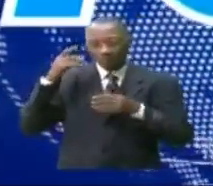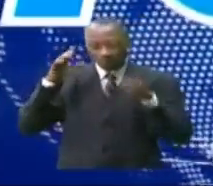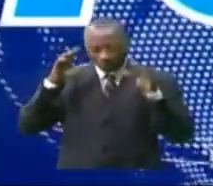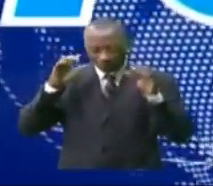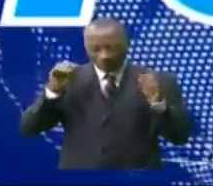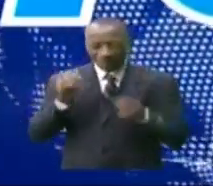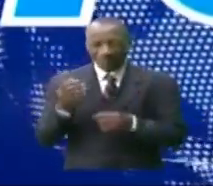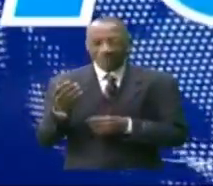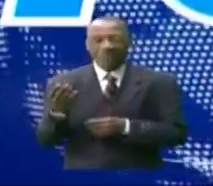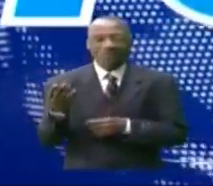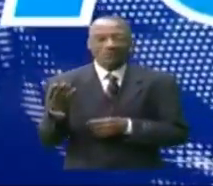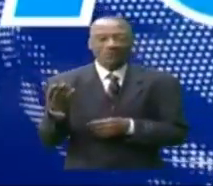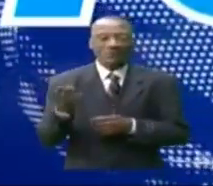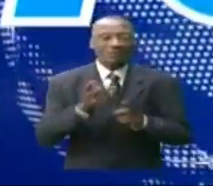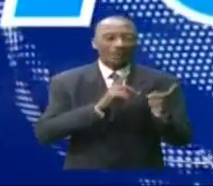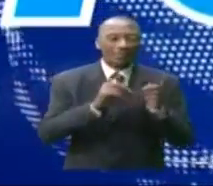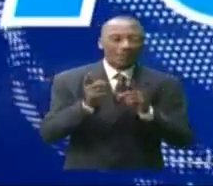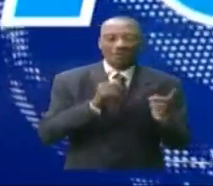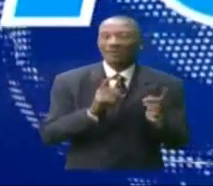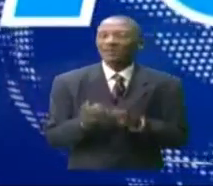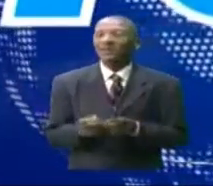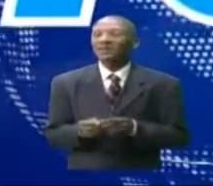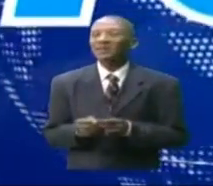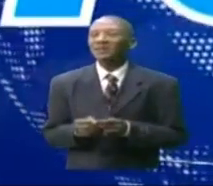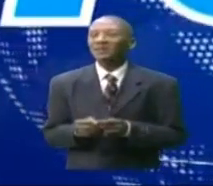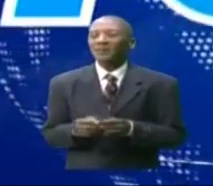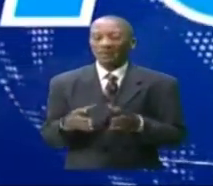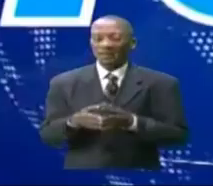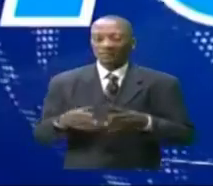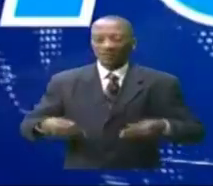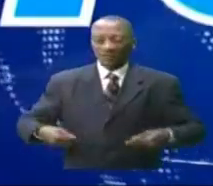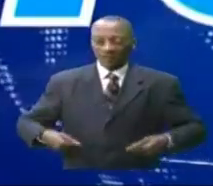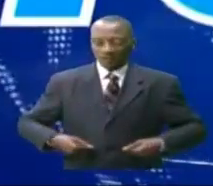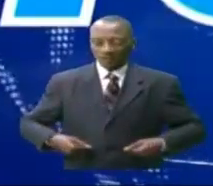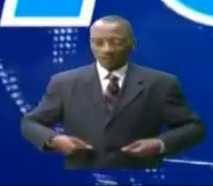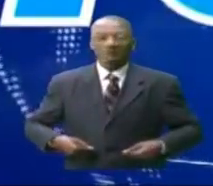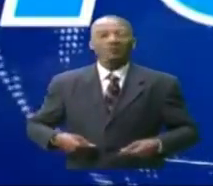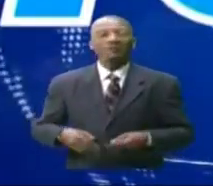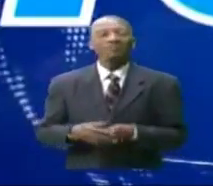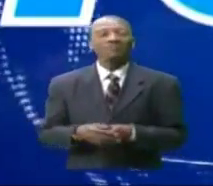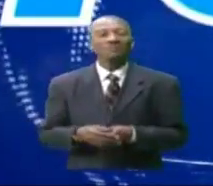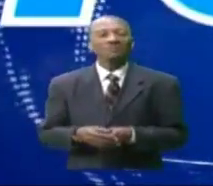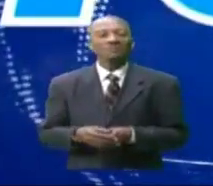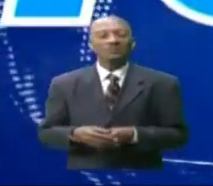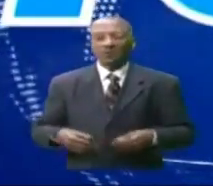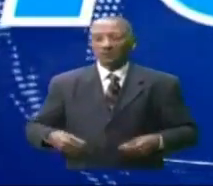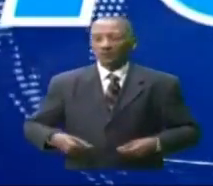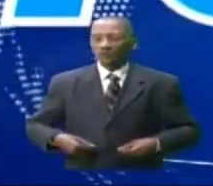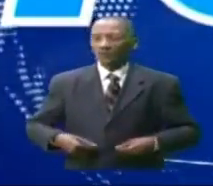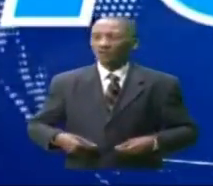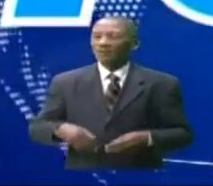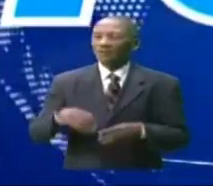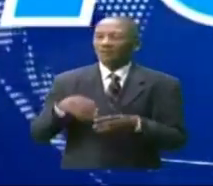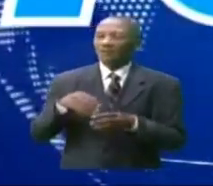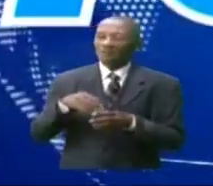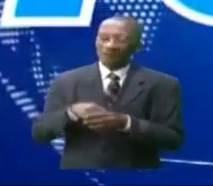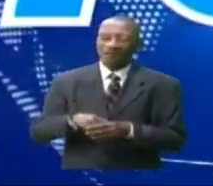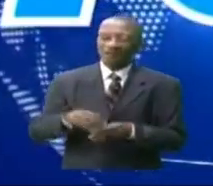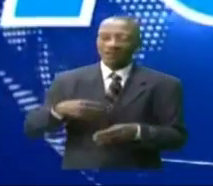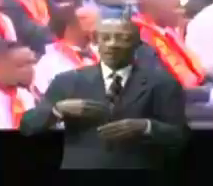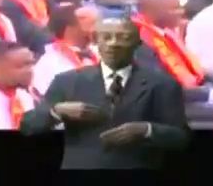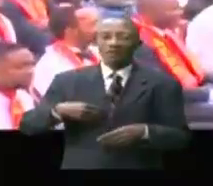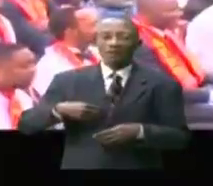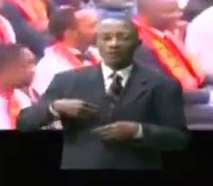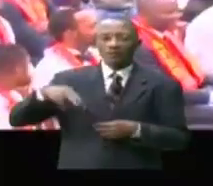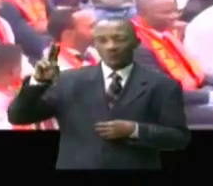Au cours d'une rencontre, ces jeunes ont pris l'engagement de vulgariser les actions et réalisations du garant de la nation.